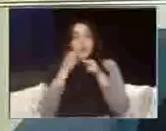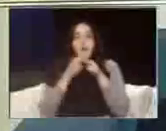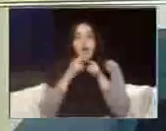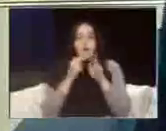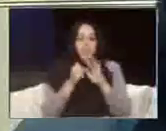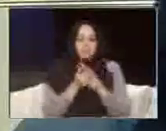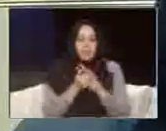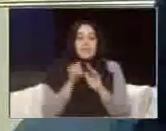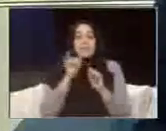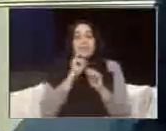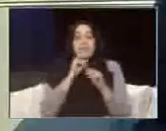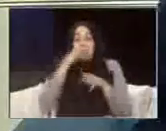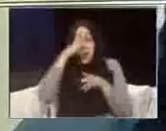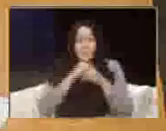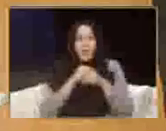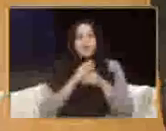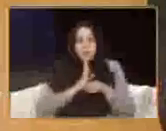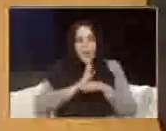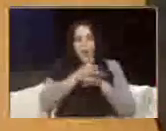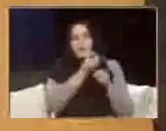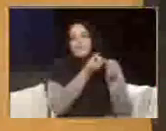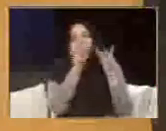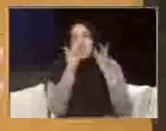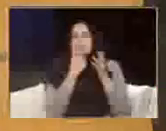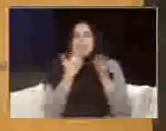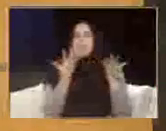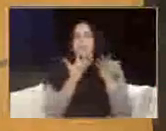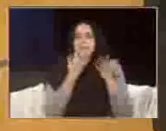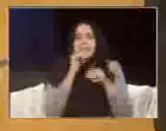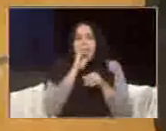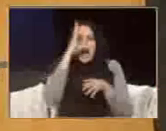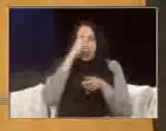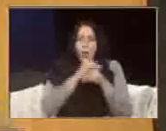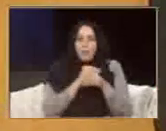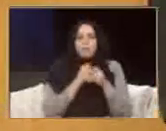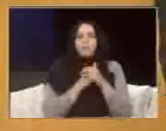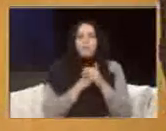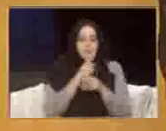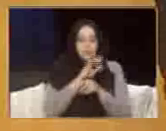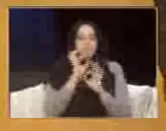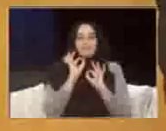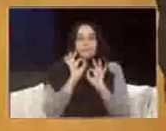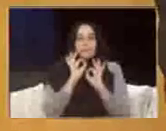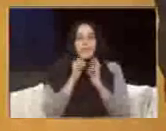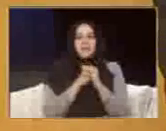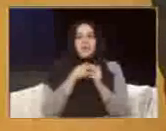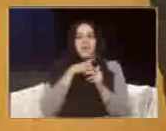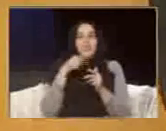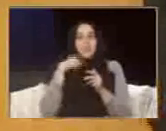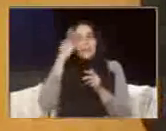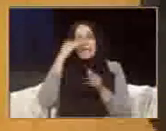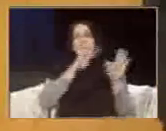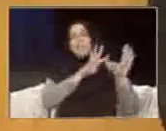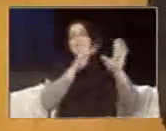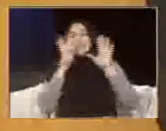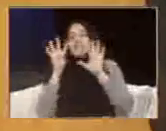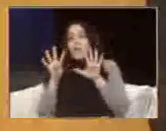معنى هذا الحديث الشريف. نعم شكرا. عفوا. وأسماء الله ما علمنا منها 99